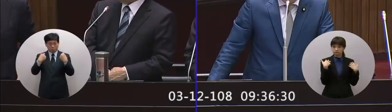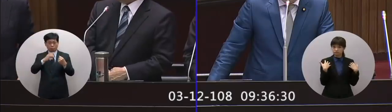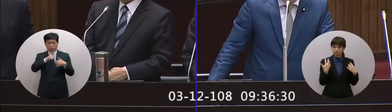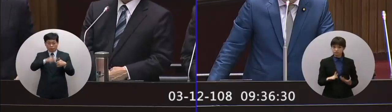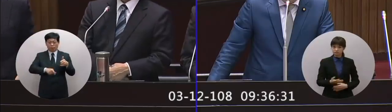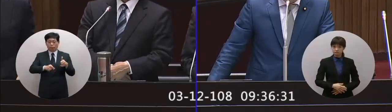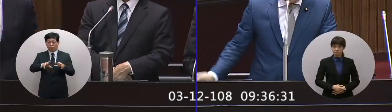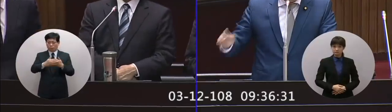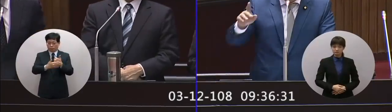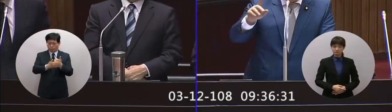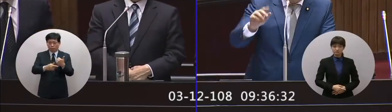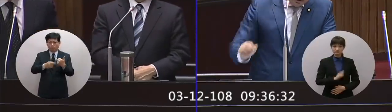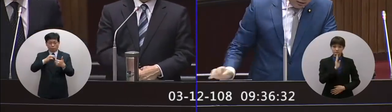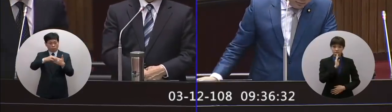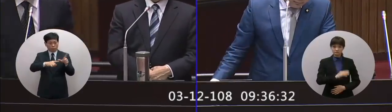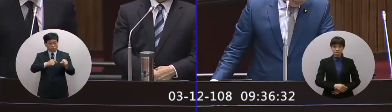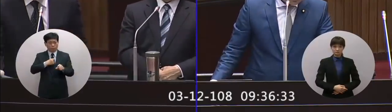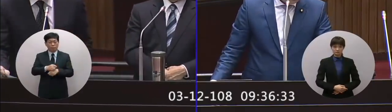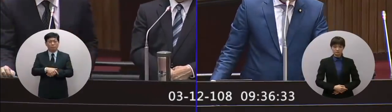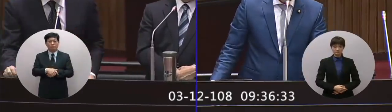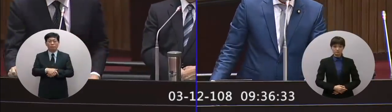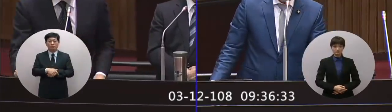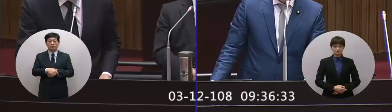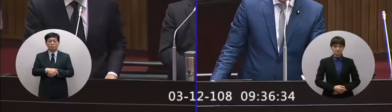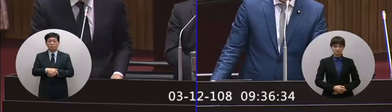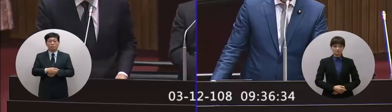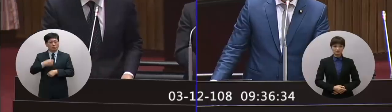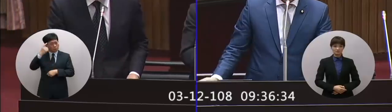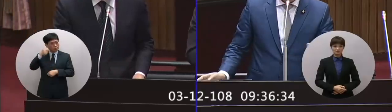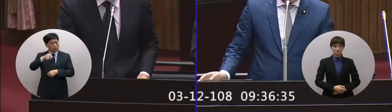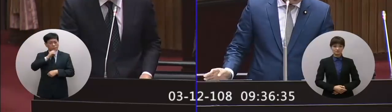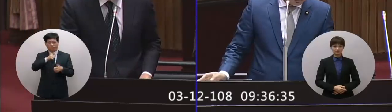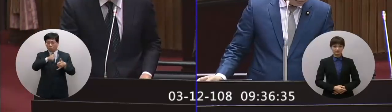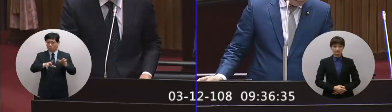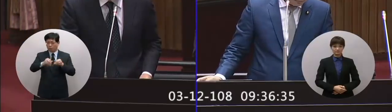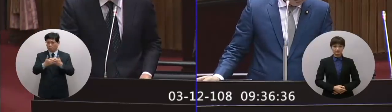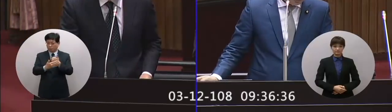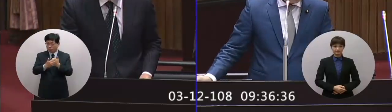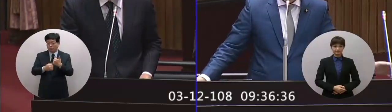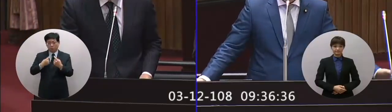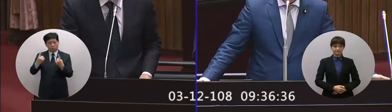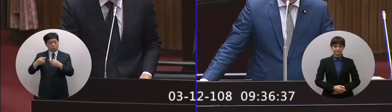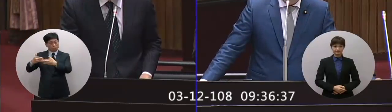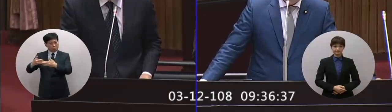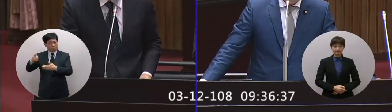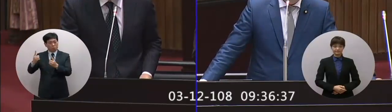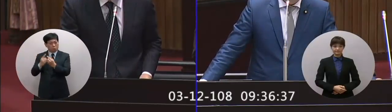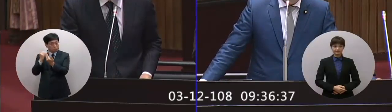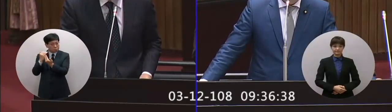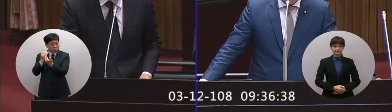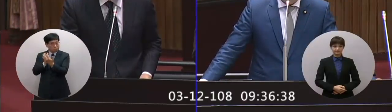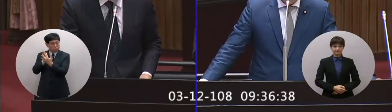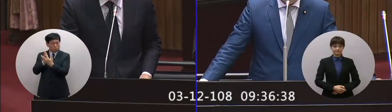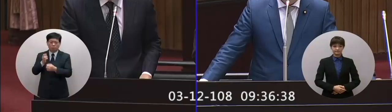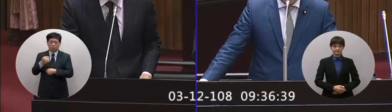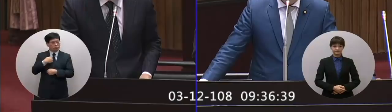个资保护的一个适用啊，所以我想我们各边个资的保护，相对于中国大陆对隐私的这个